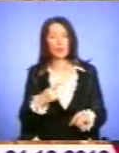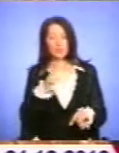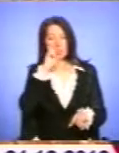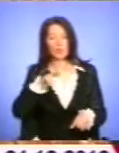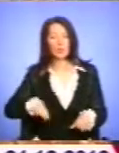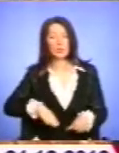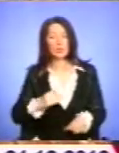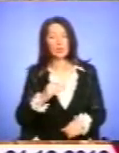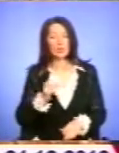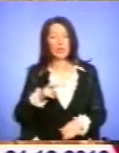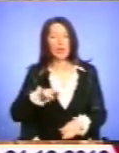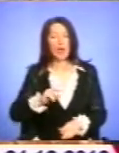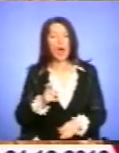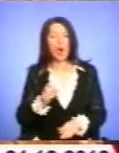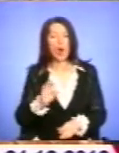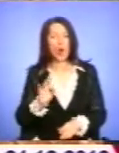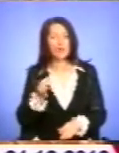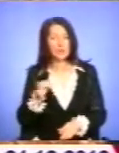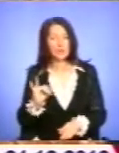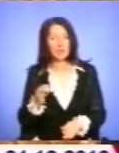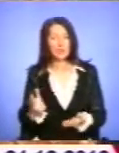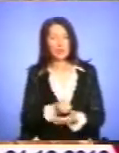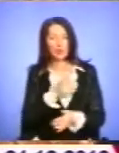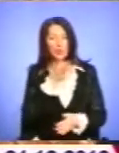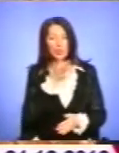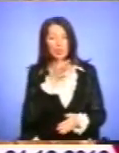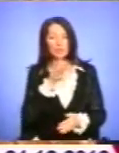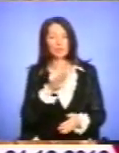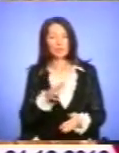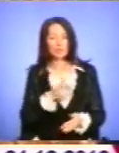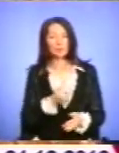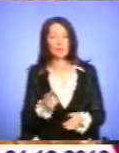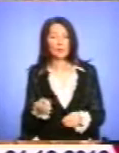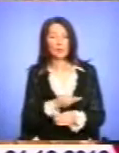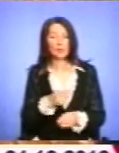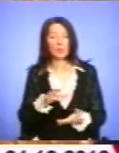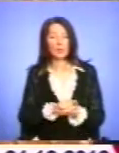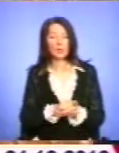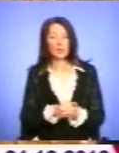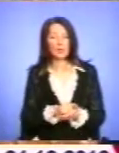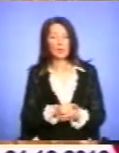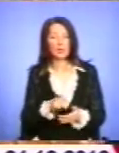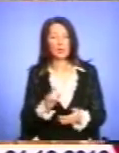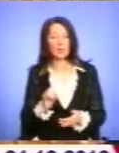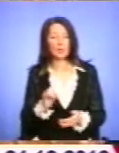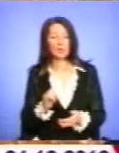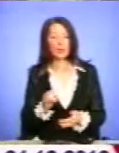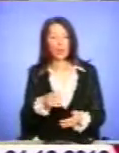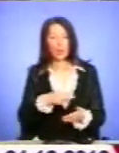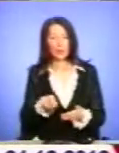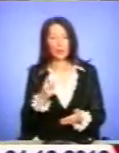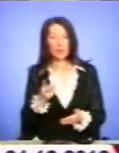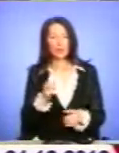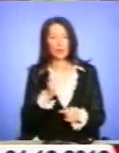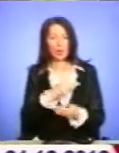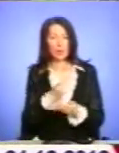Юрій Желіховський і знайшов час, попросив зайнятість і купив 2 роботи відомого майстра.